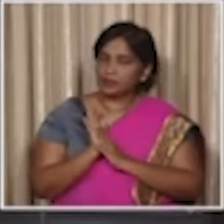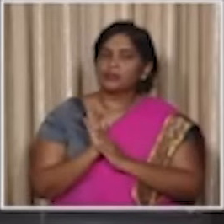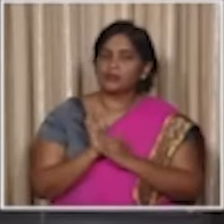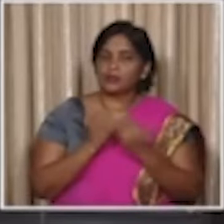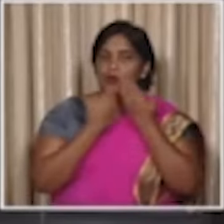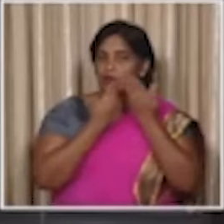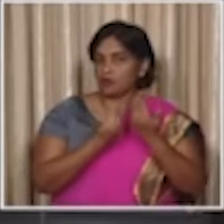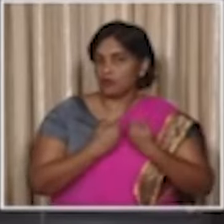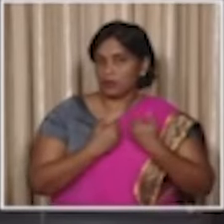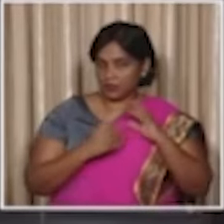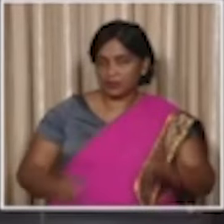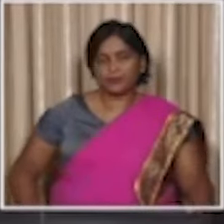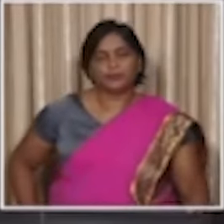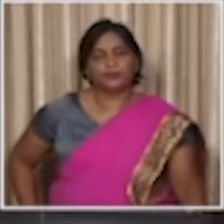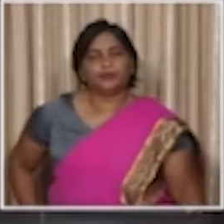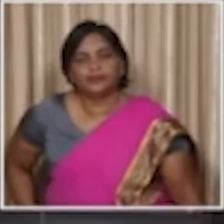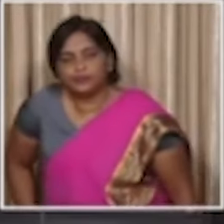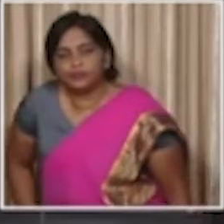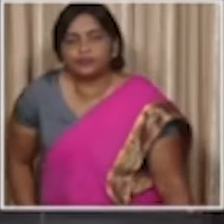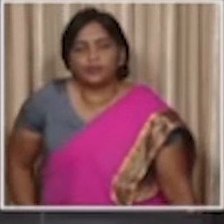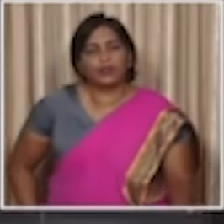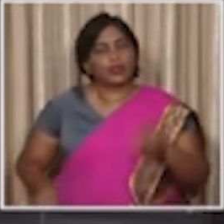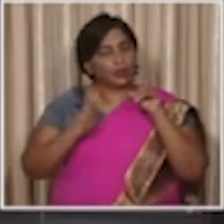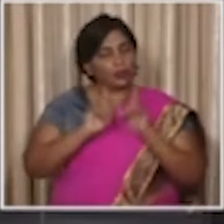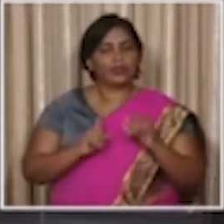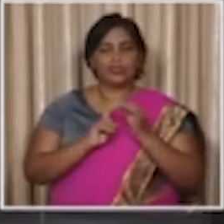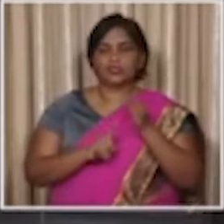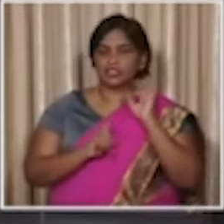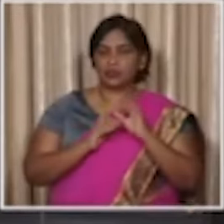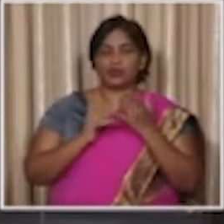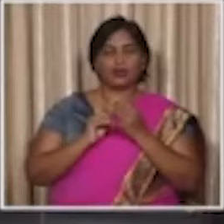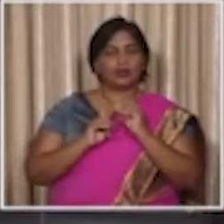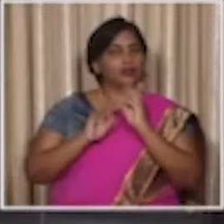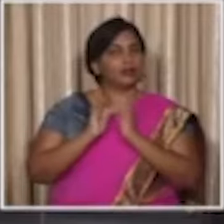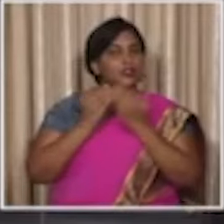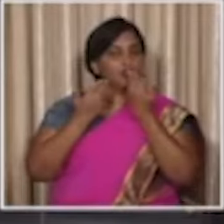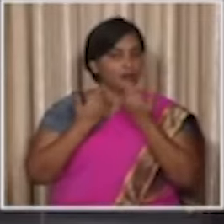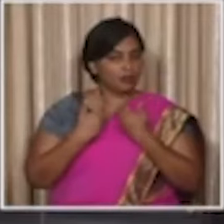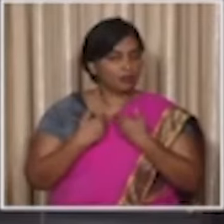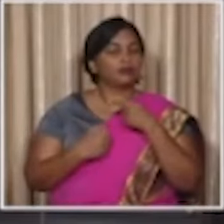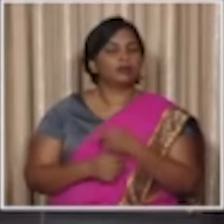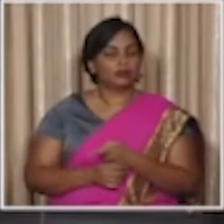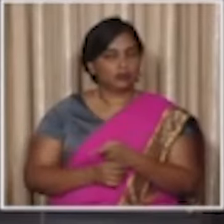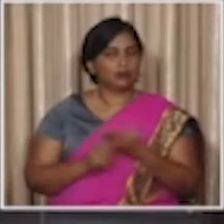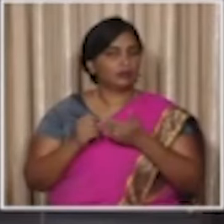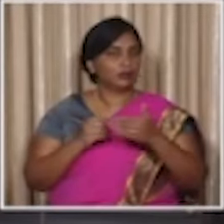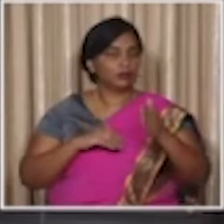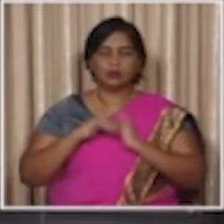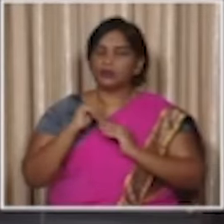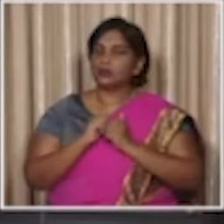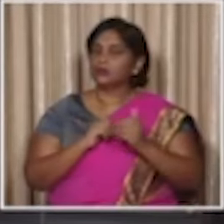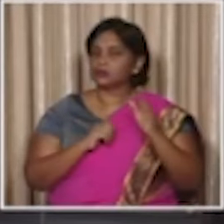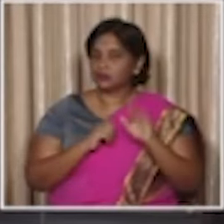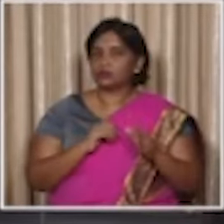apita upadesa laba deela thiyenawa. E anuwa janaadhipathithumaha saha agamathithumaha upadesa laba dunne me pavathina kramavedaya